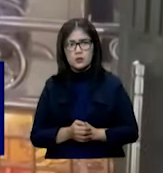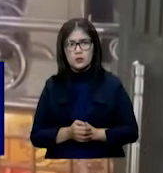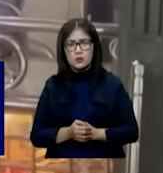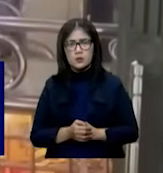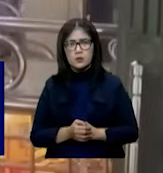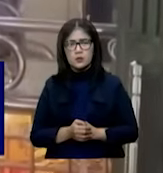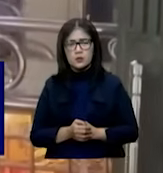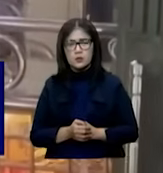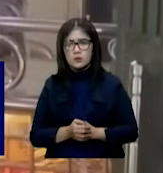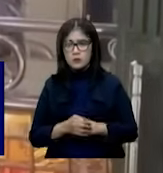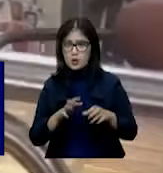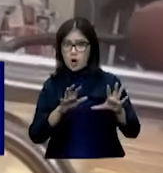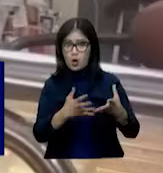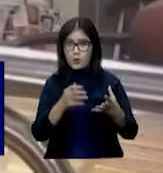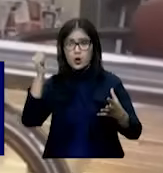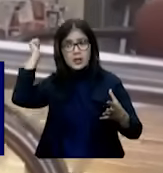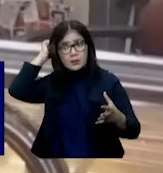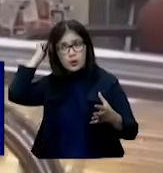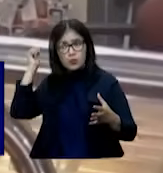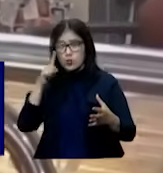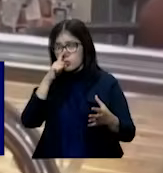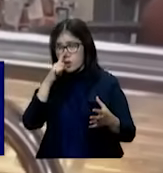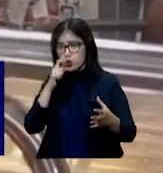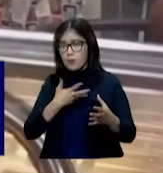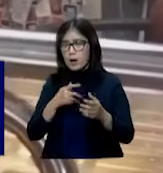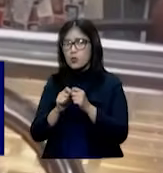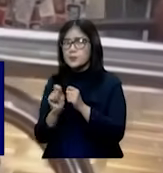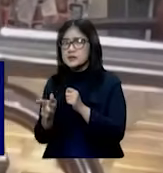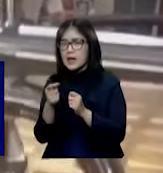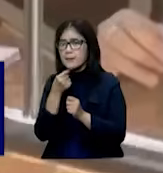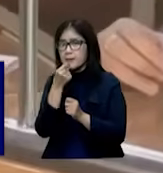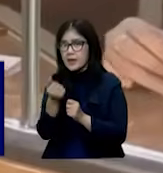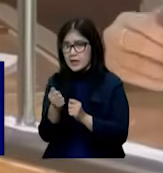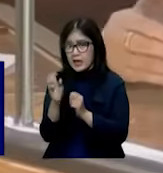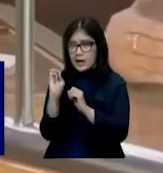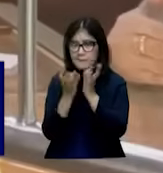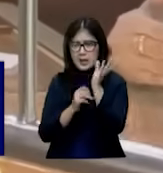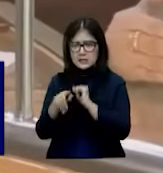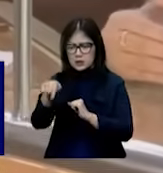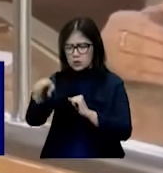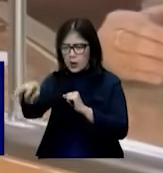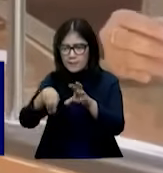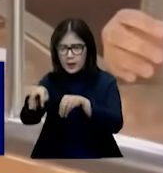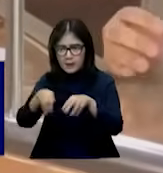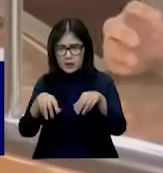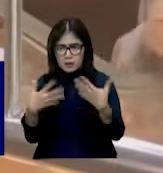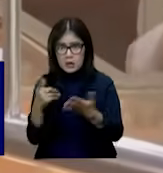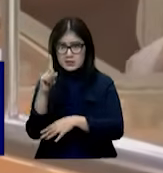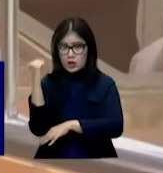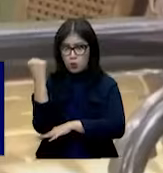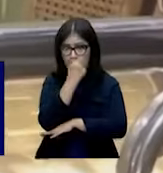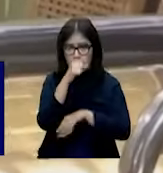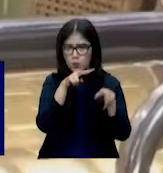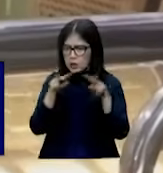Awalnya komplotan ini berpura-pura akan membeli emas, meminta pemilik toko mengeluarkan perhiasan yang dipilih. Satu pelaku mengalihkan perhatian membuat